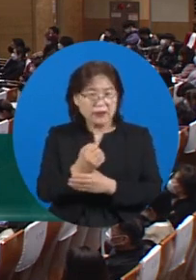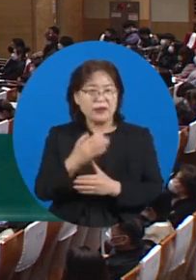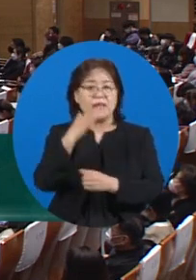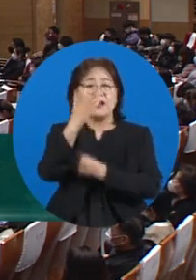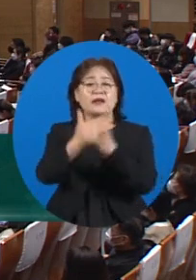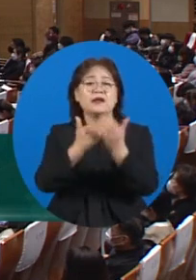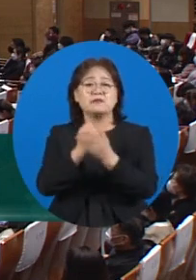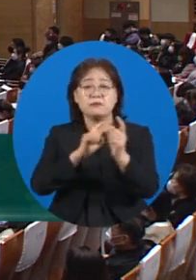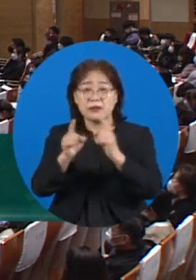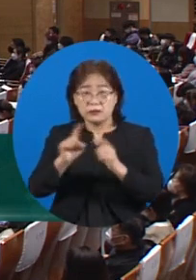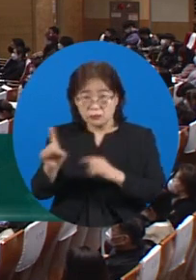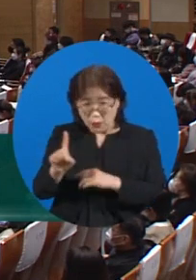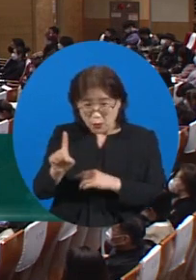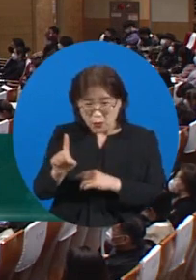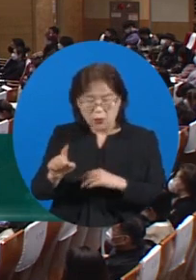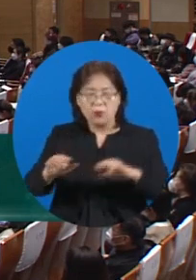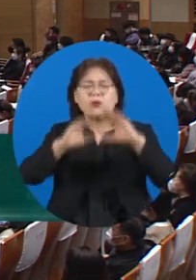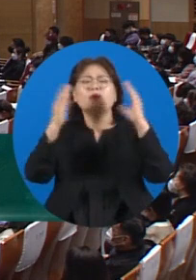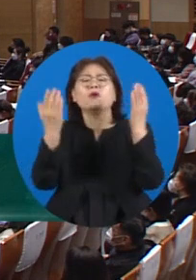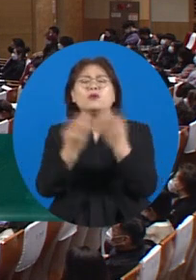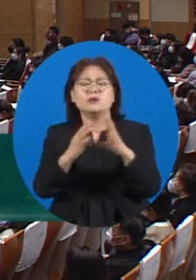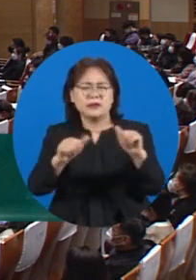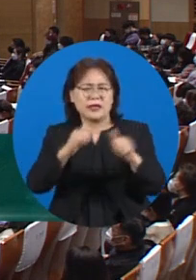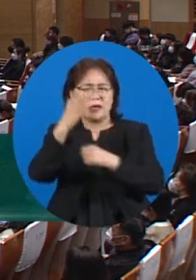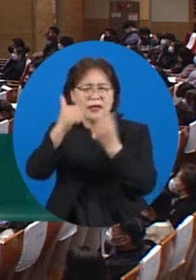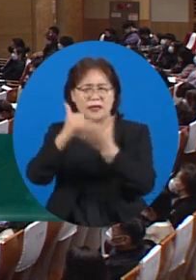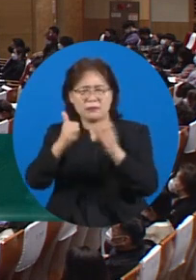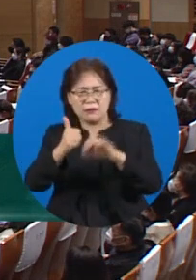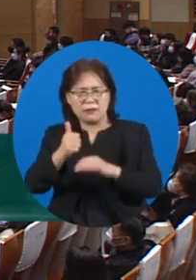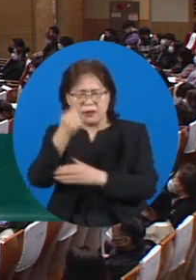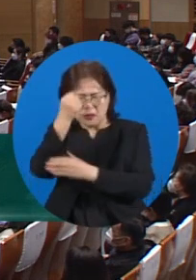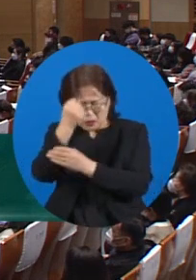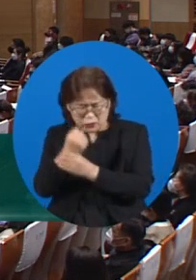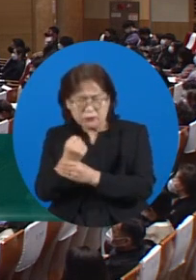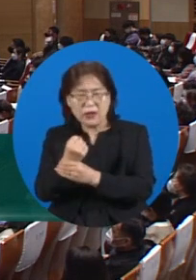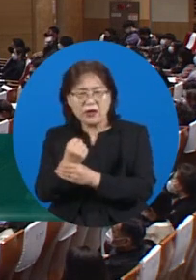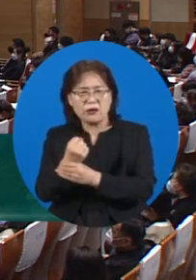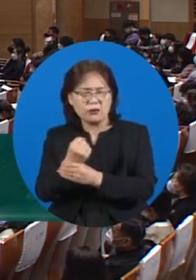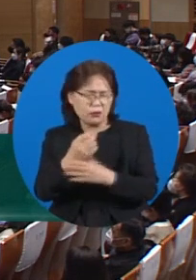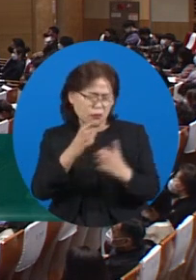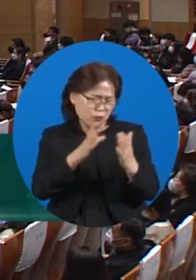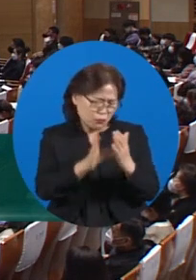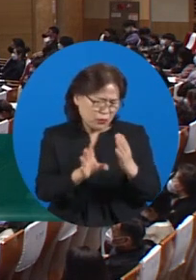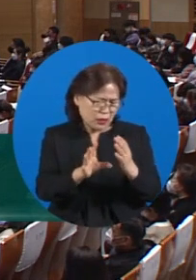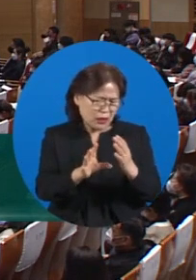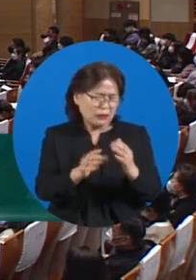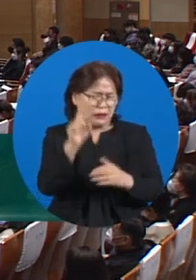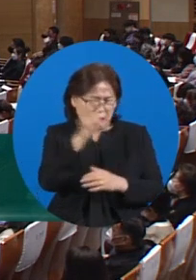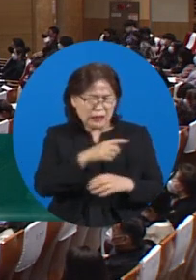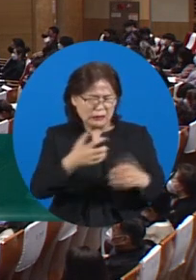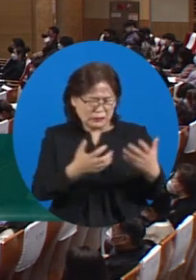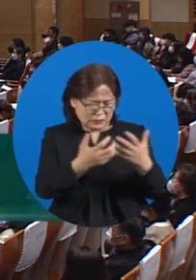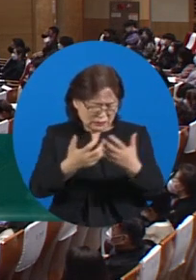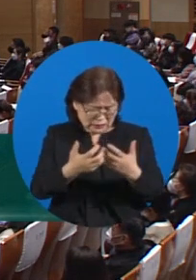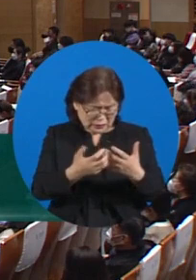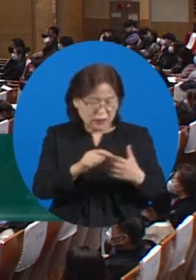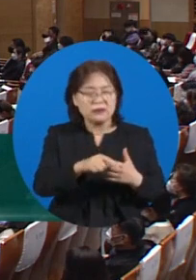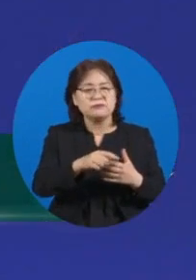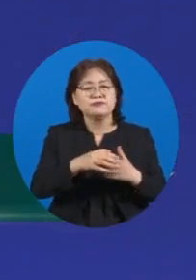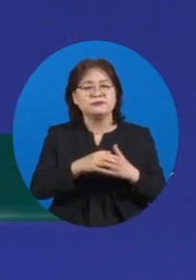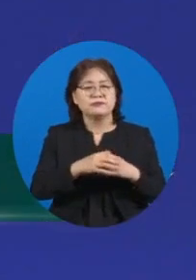말씀하십니까 온 땅이 하나님 앞에 부패하여 고 포 아카미 땅에 가득했다 라고